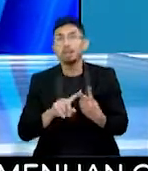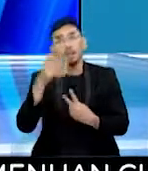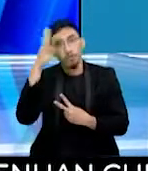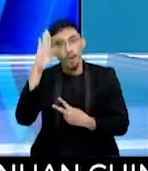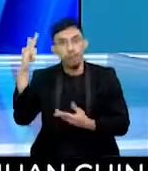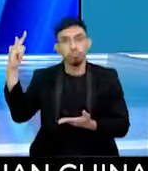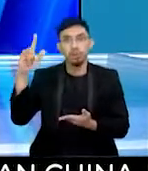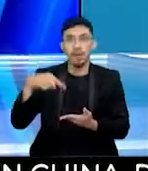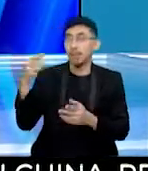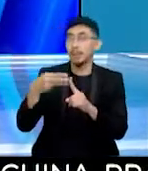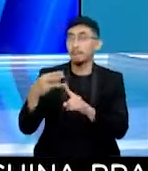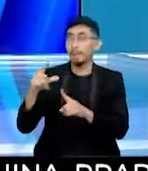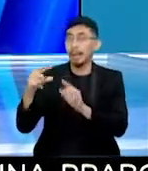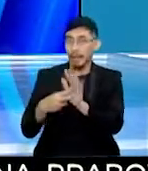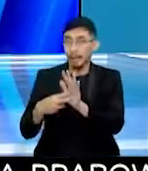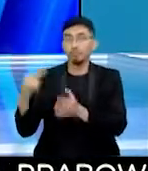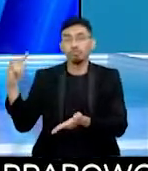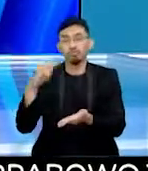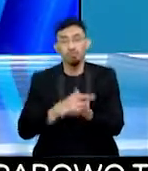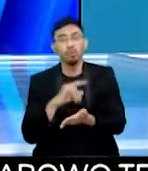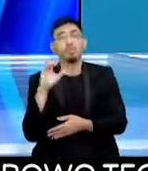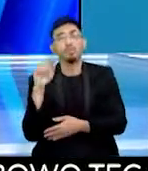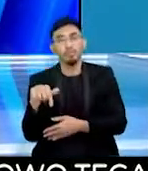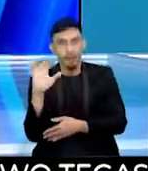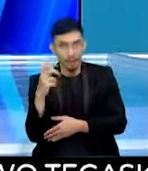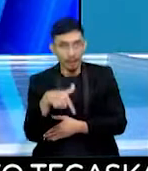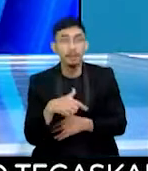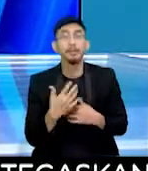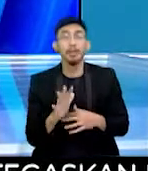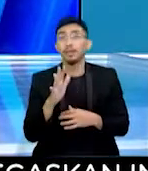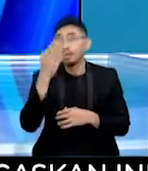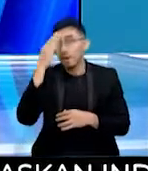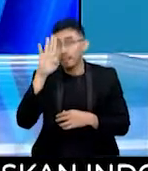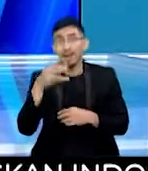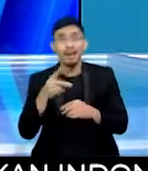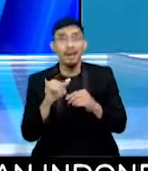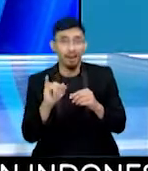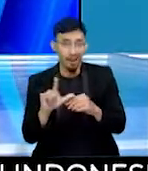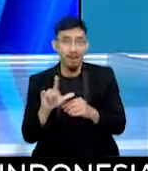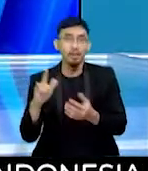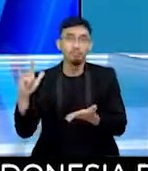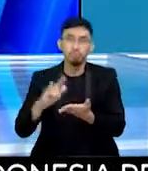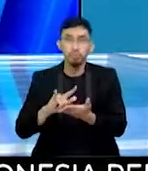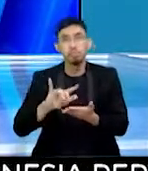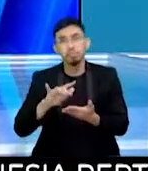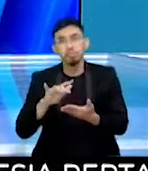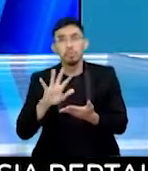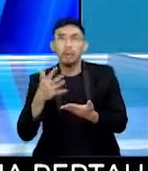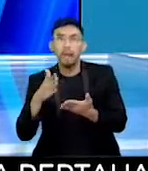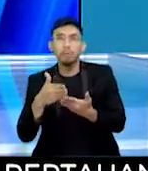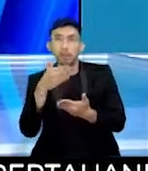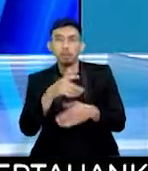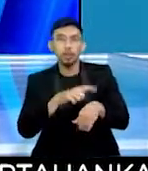dari Bern menuju Bandar Udara Soekarno-Hatta. Rencananya Ridwan Kamil dan jenazah Eril akan tiba di Pakuan pada pukul 22 malam